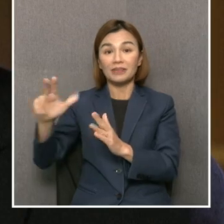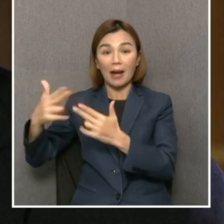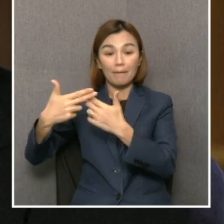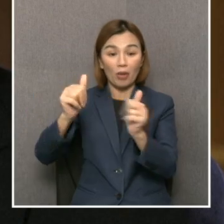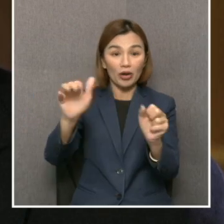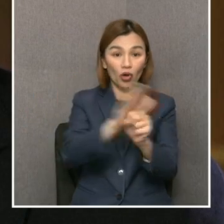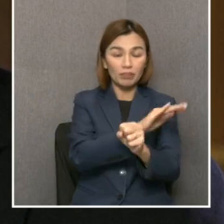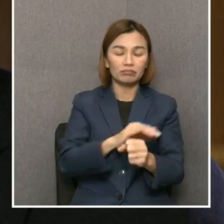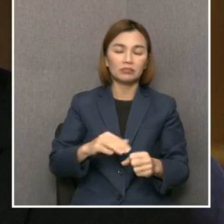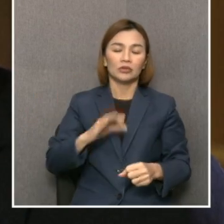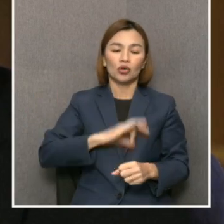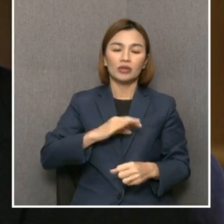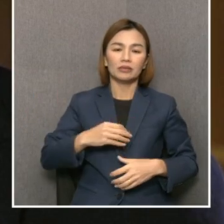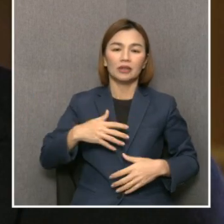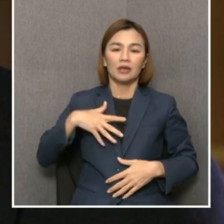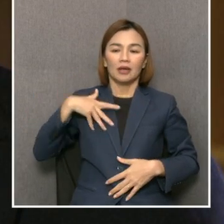ราถึงจะมีความสบายใจว่า